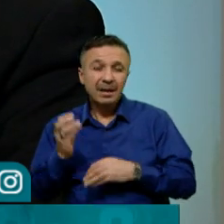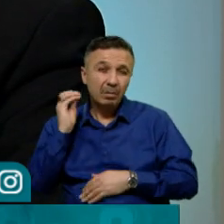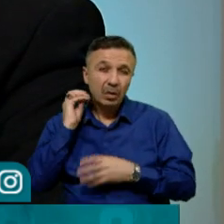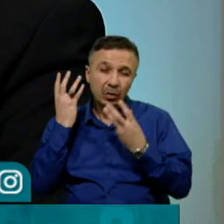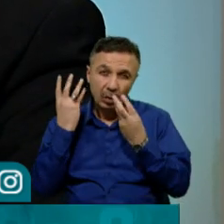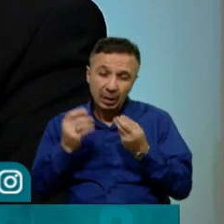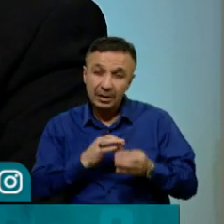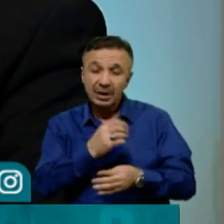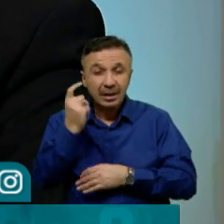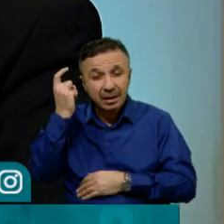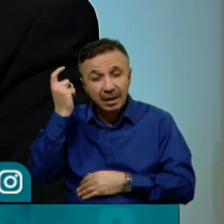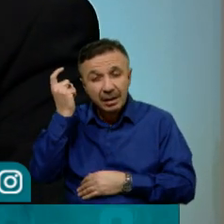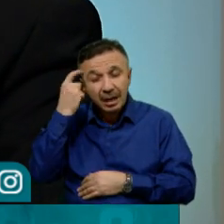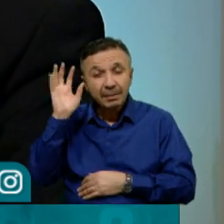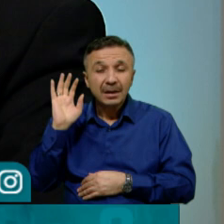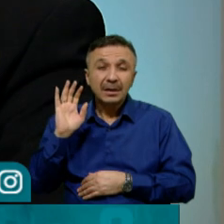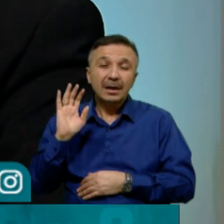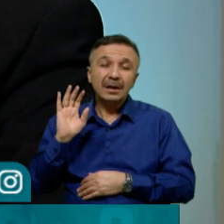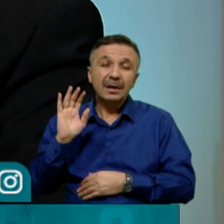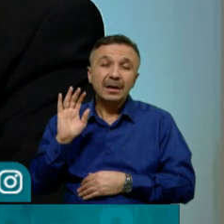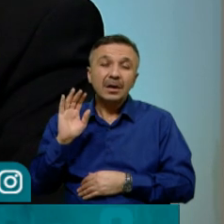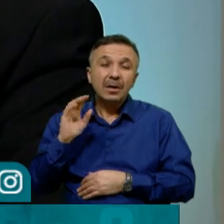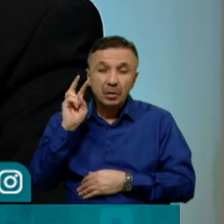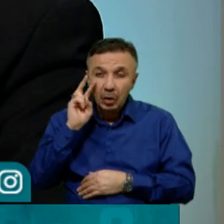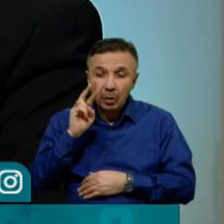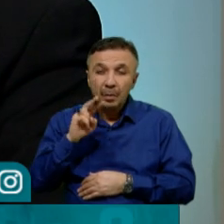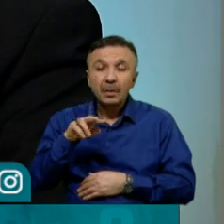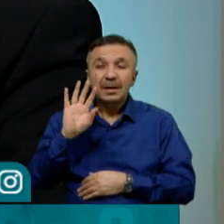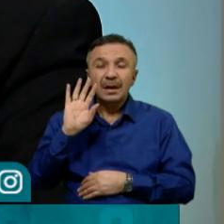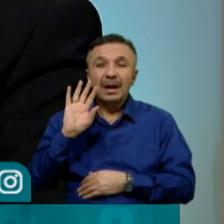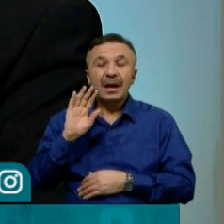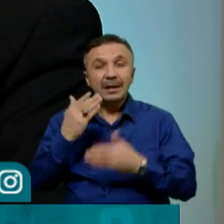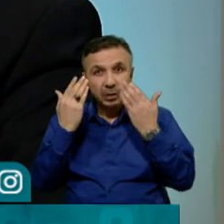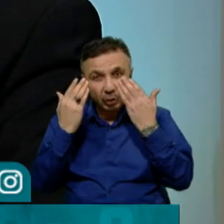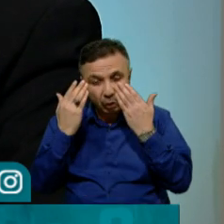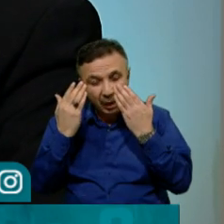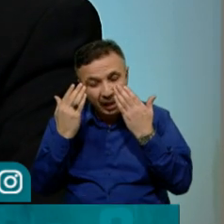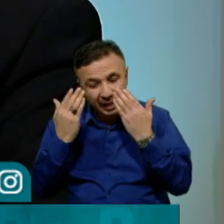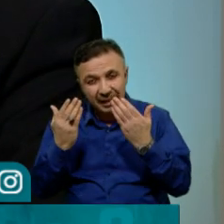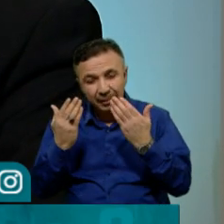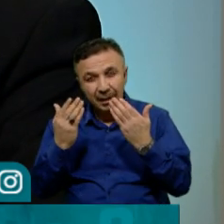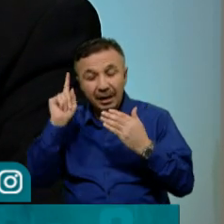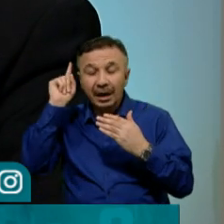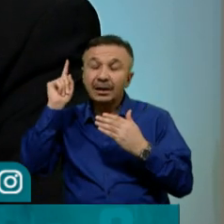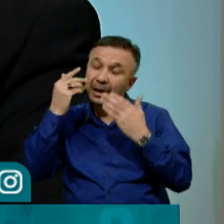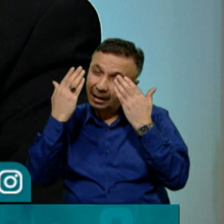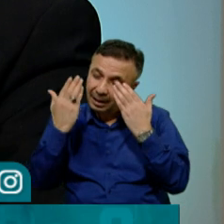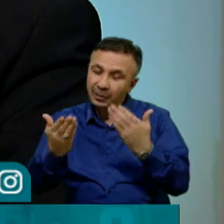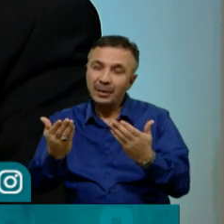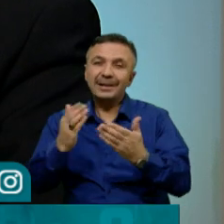tanımadıkları görmedikleri halde dua etmelerine kadar Kabule şayan olur rabbimiz'in de